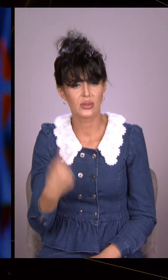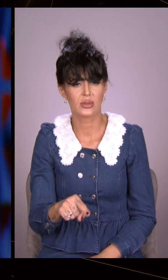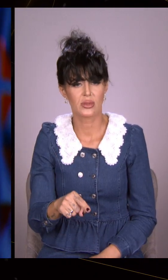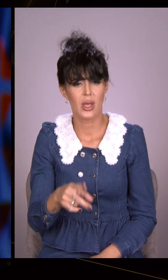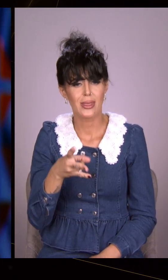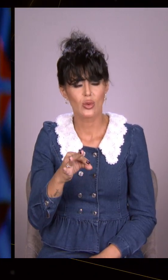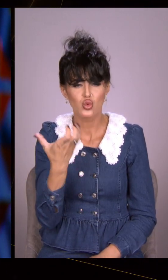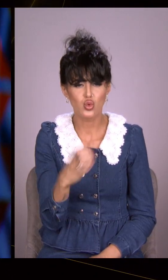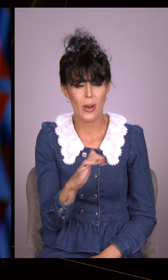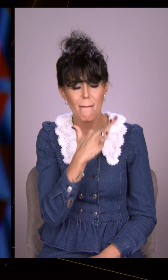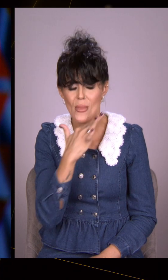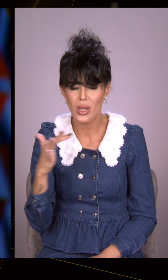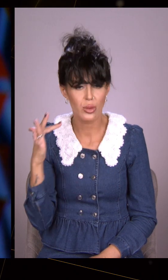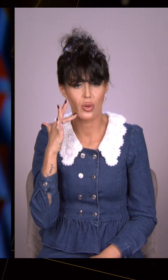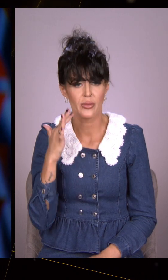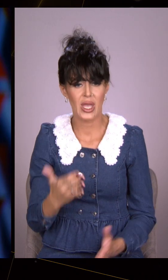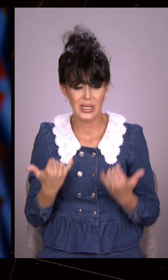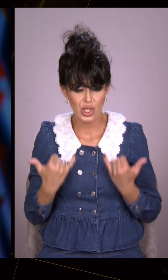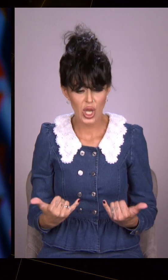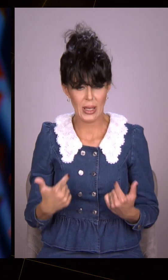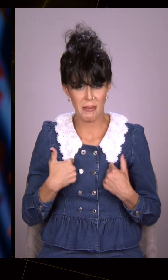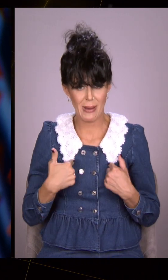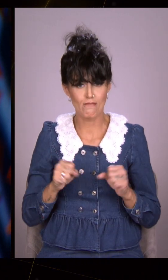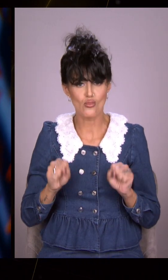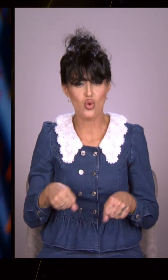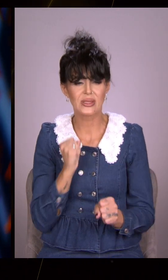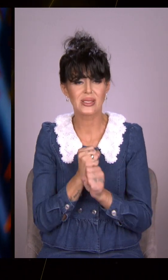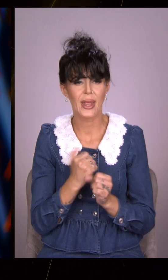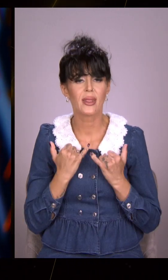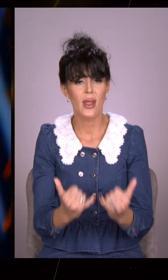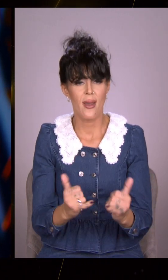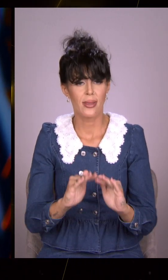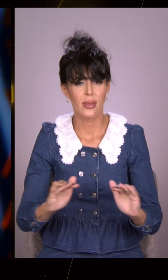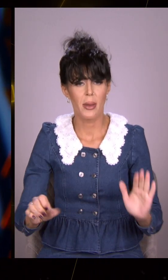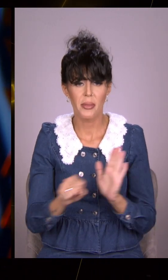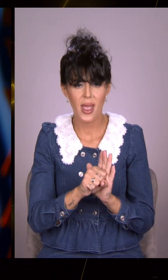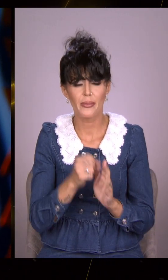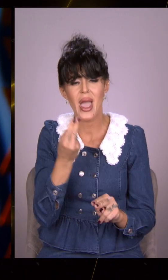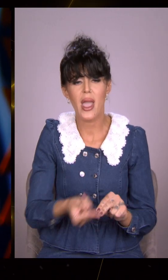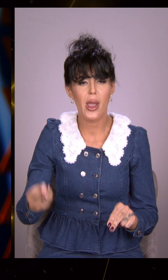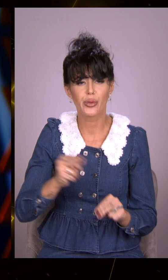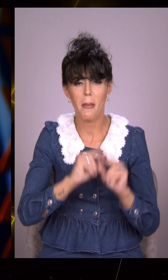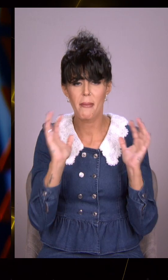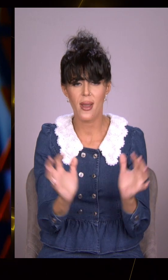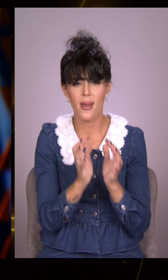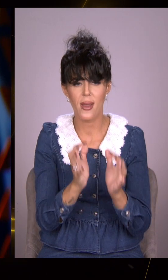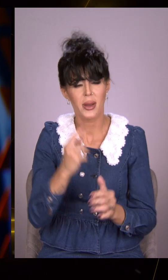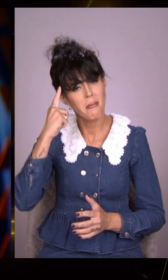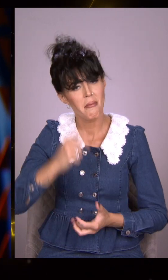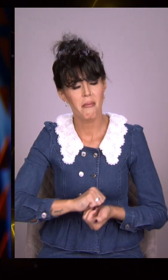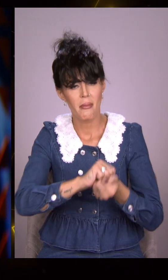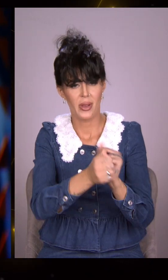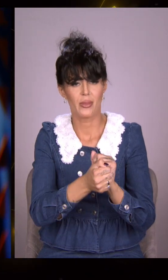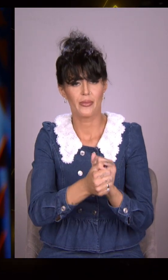сотні. І все, що ми тепер можемо зробити для цих дітей, це берегти про них пам'ять. Пам'ятати